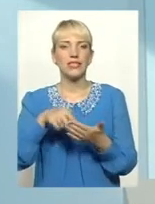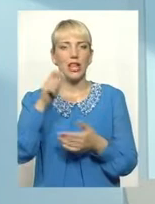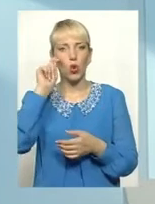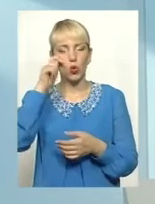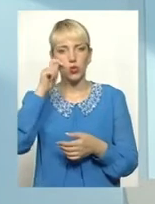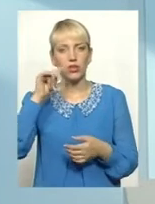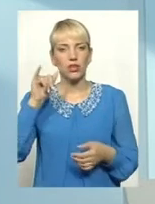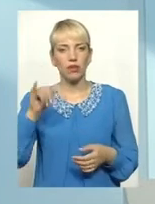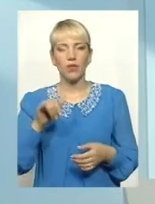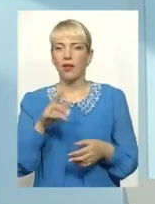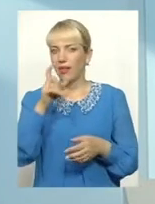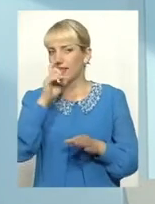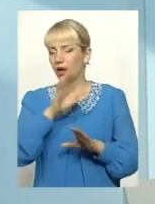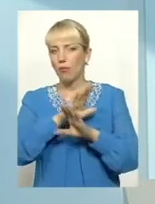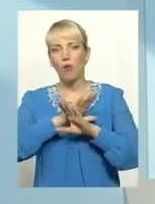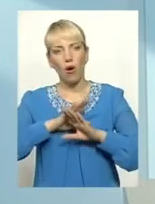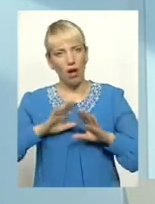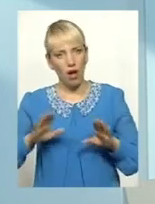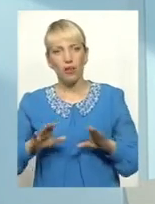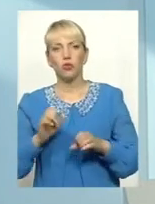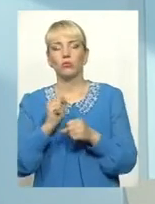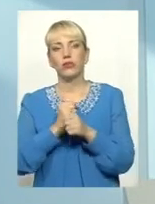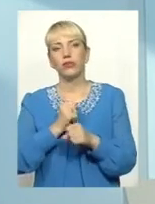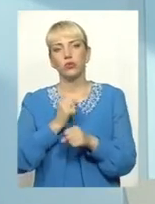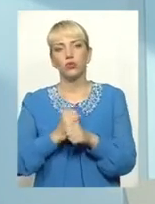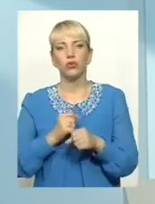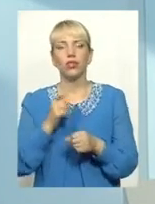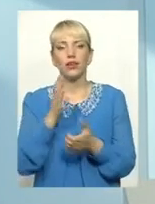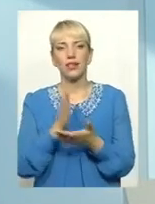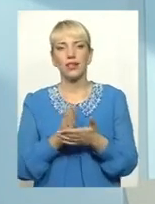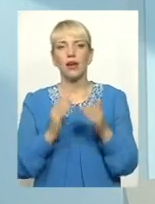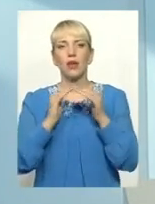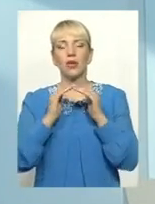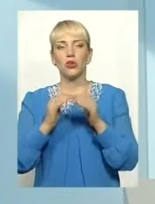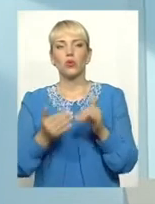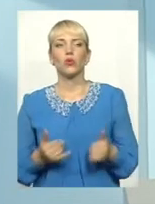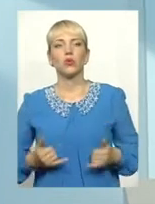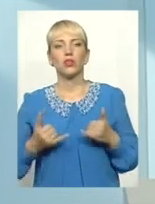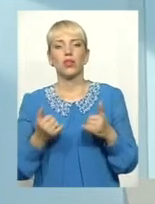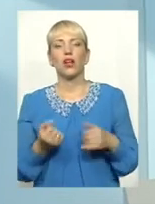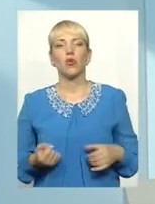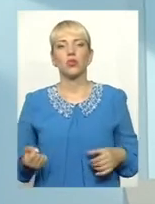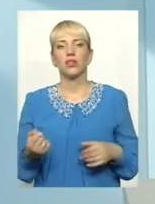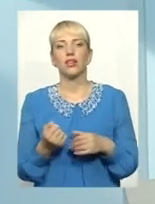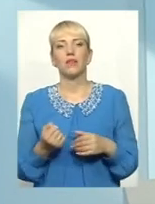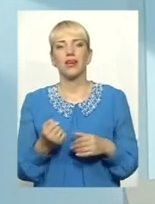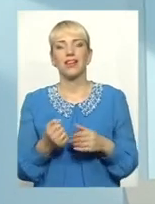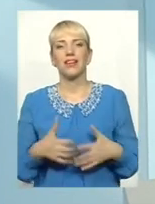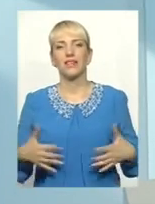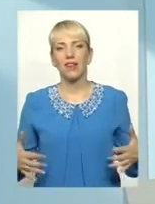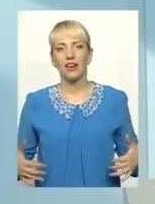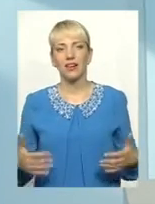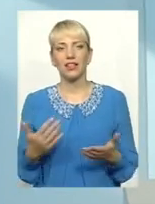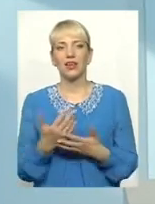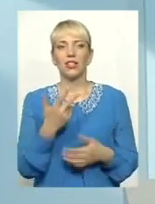досить непогано працює і існує притулок для утримання тварин, в якому знаходиться в середньому від